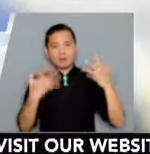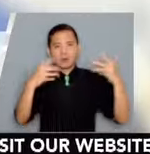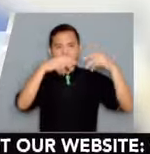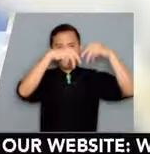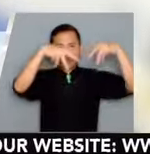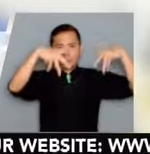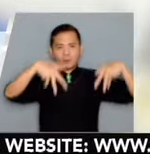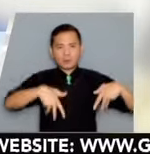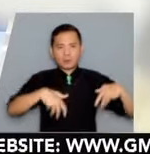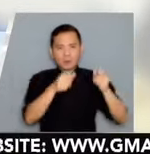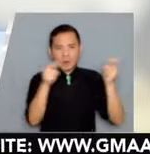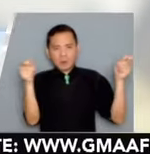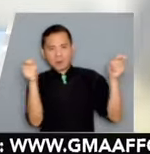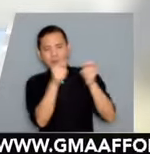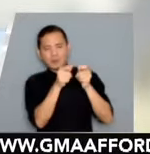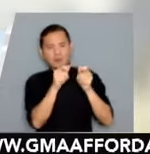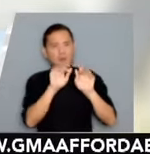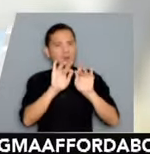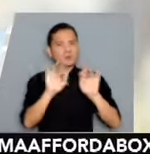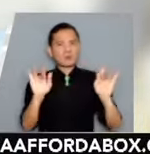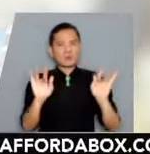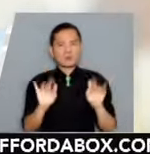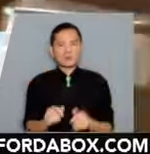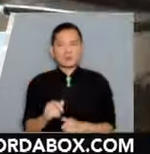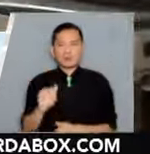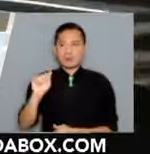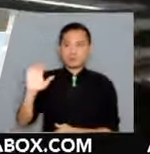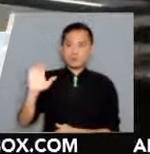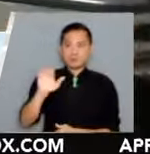lamig ng aircon, wala raw talagang talab.